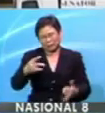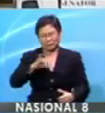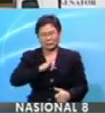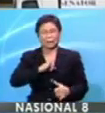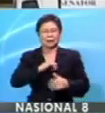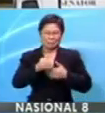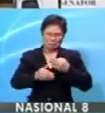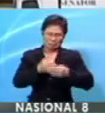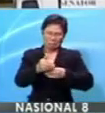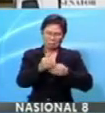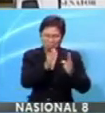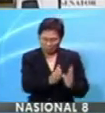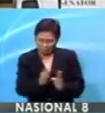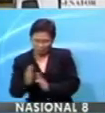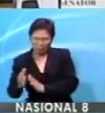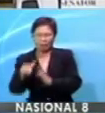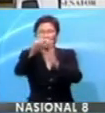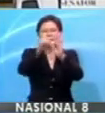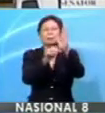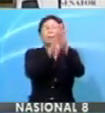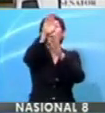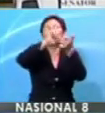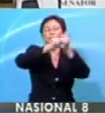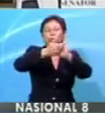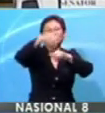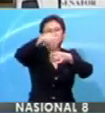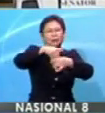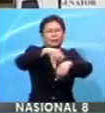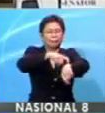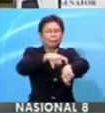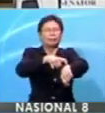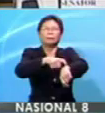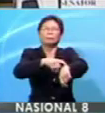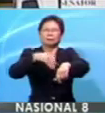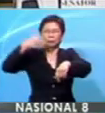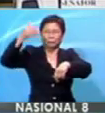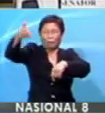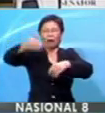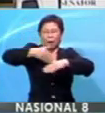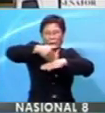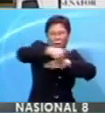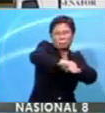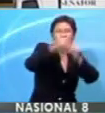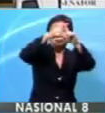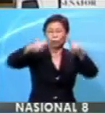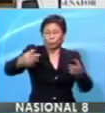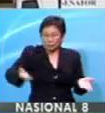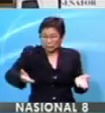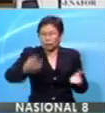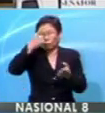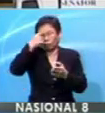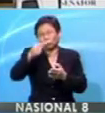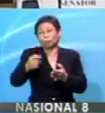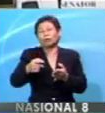proses untuk mengemaskini akta pembangunan sukan insya-allah dalam mungkin penggal akan datang Saya akan hantar ke dewan yang mulia ini untuk